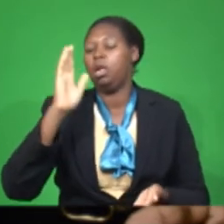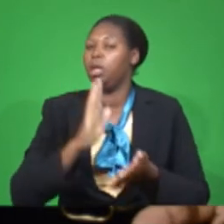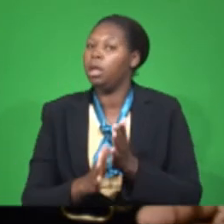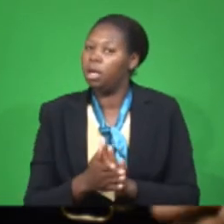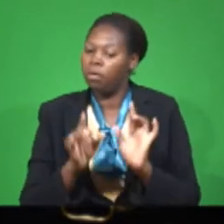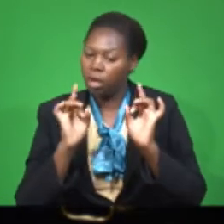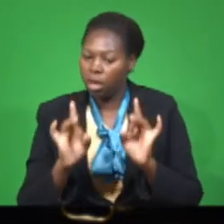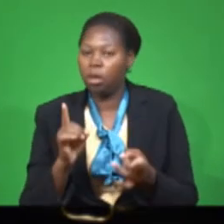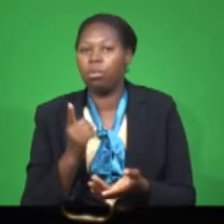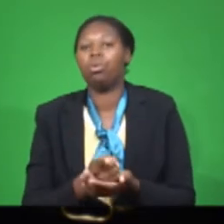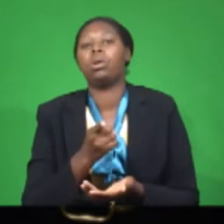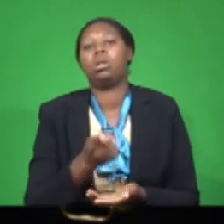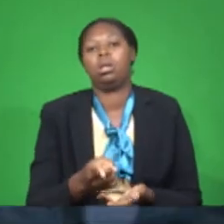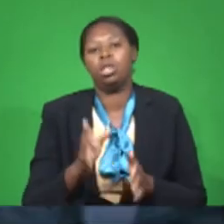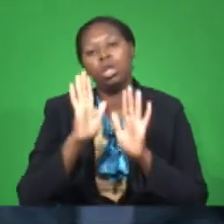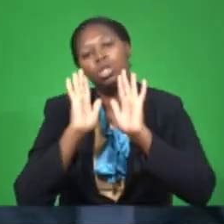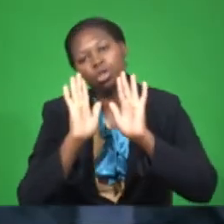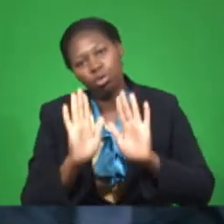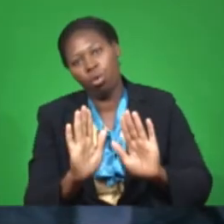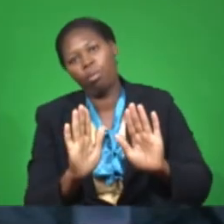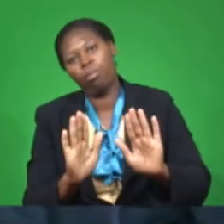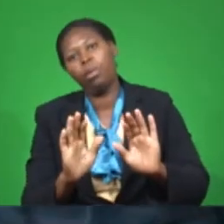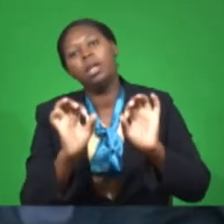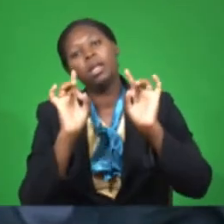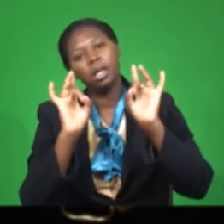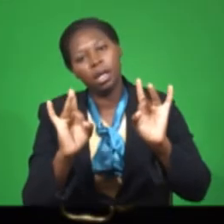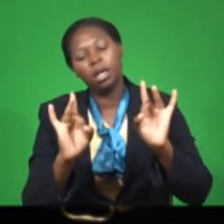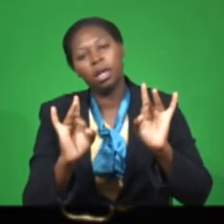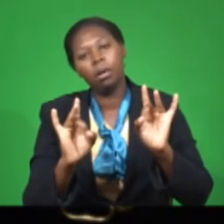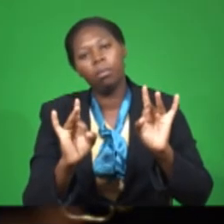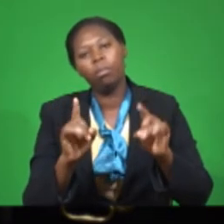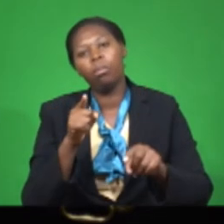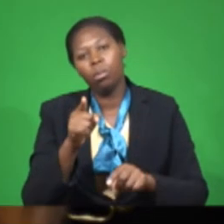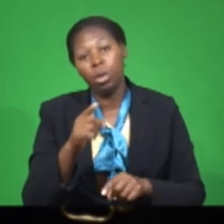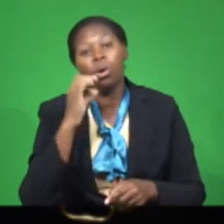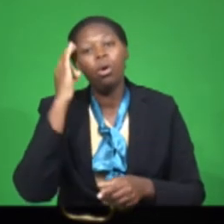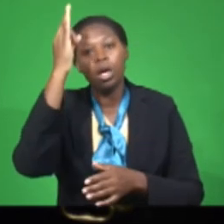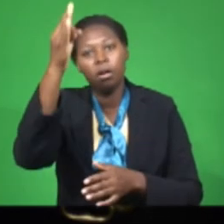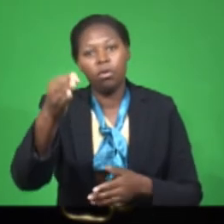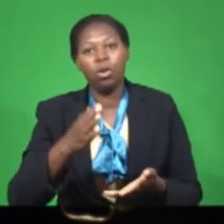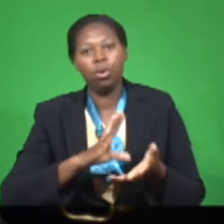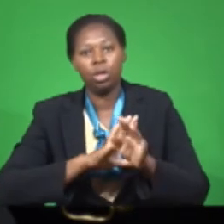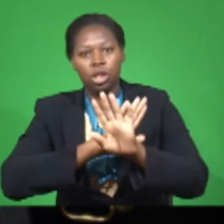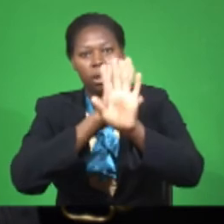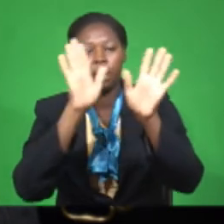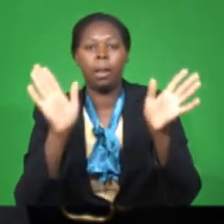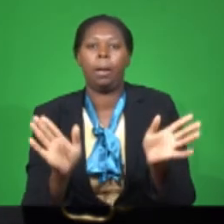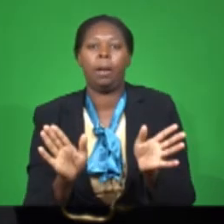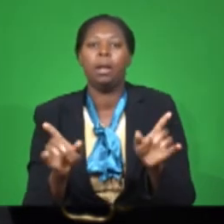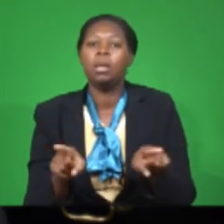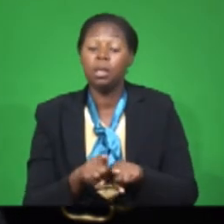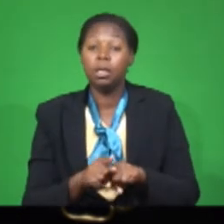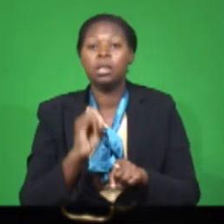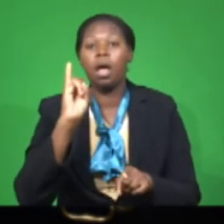sika iyoyo. Alright. Toshinga ina zviri mberi. Tokanga nozvira mashu. Ukatarisa Jacob ka. Vaive kurupu.